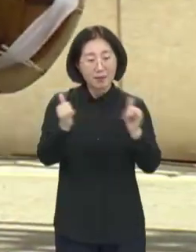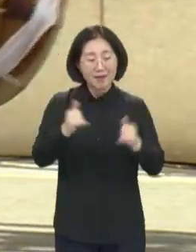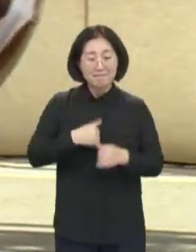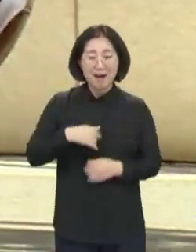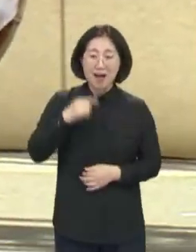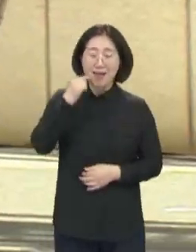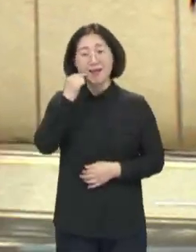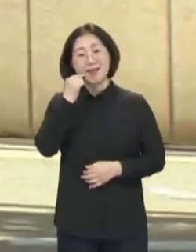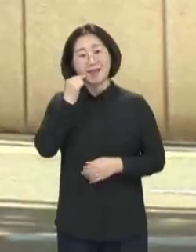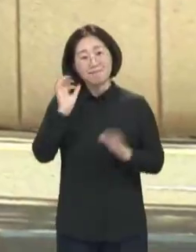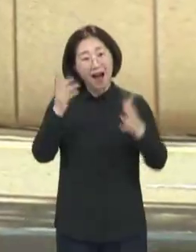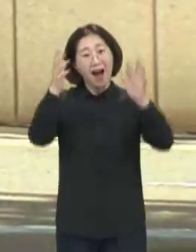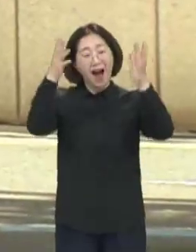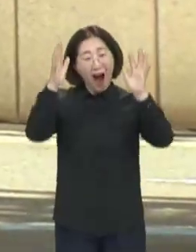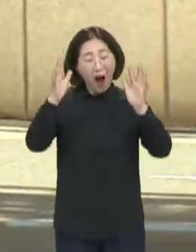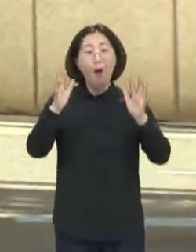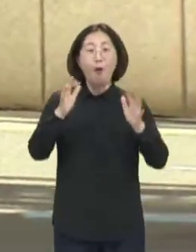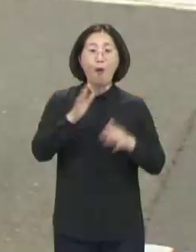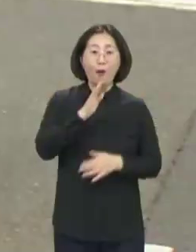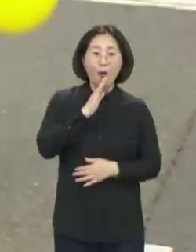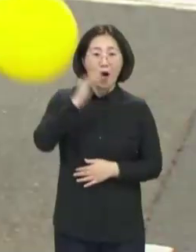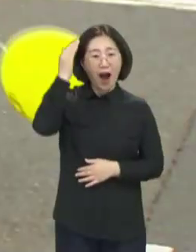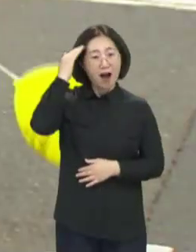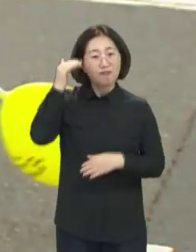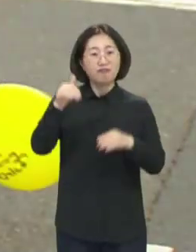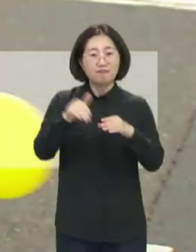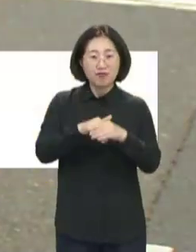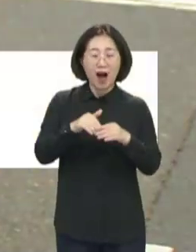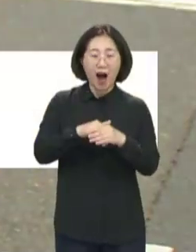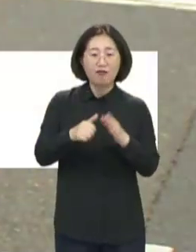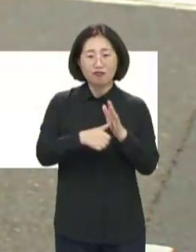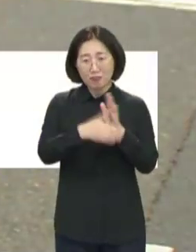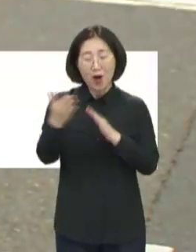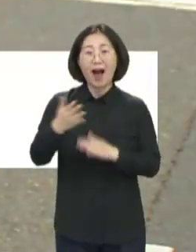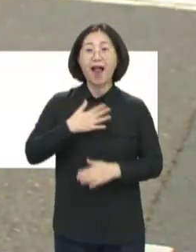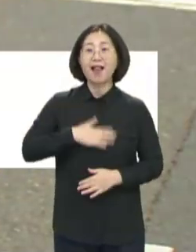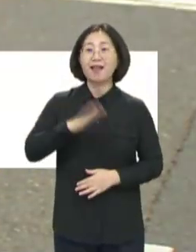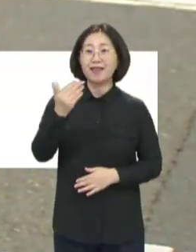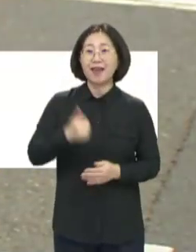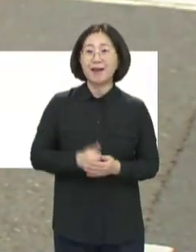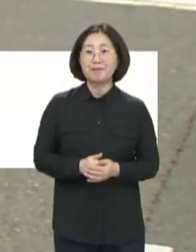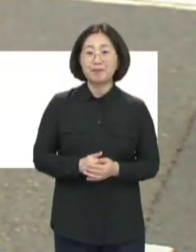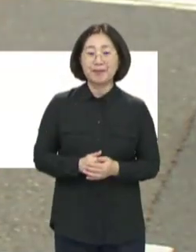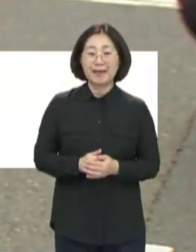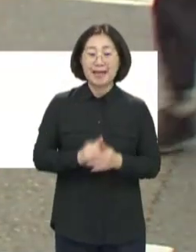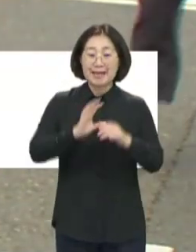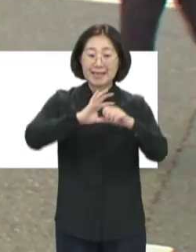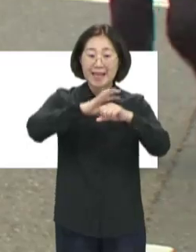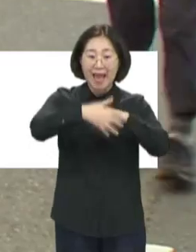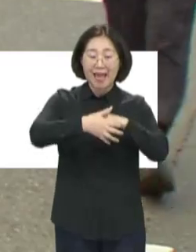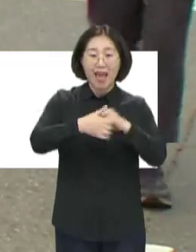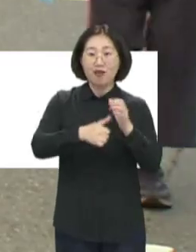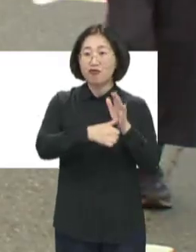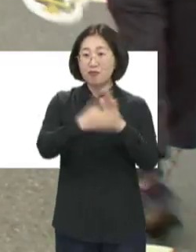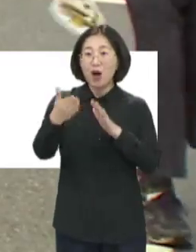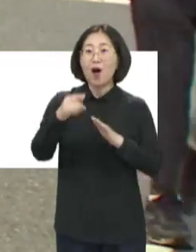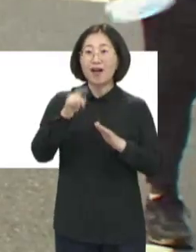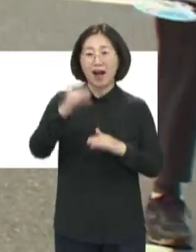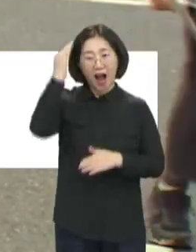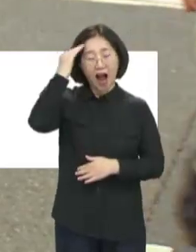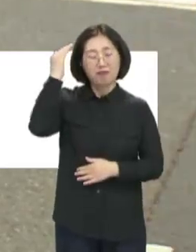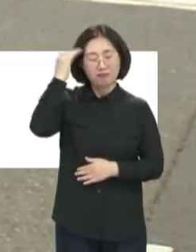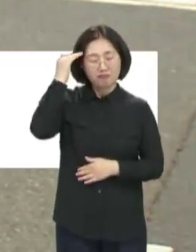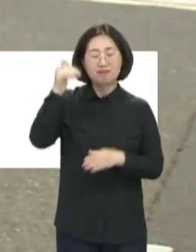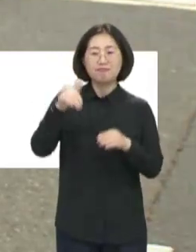것이 세계적임을 다시 한번 실감합니다. 가장 세계적인 것이 가장 한국적인 것이고 가장 한국적인